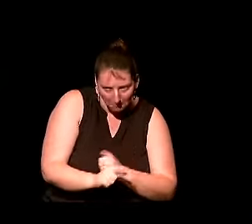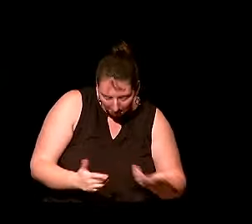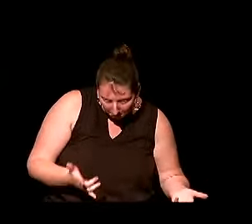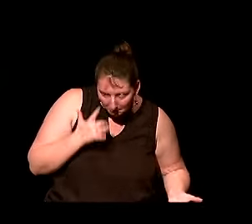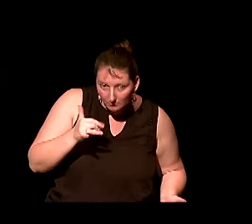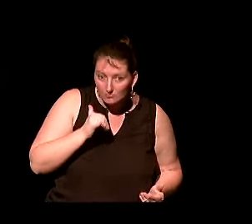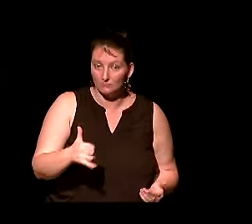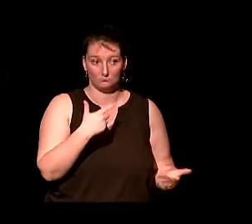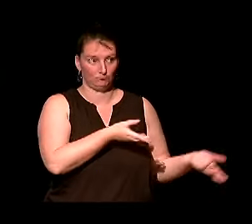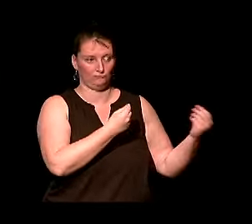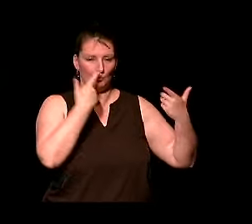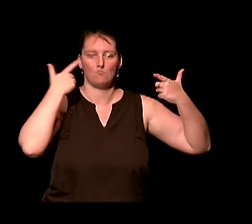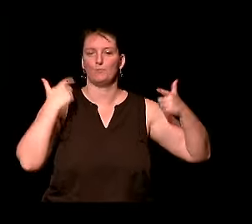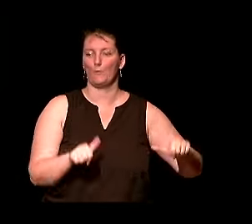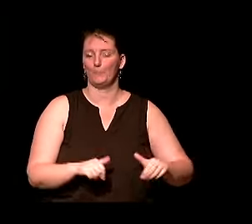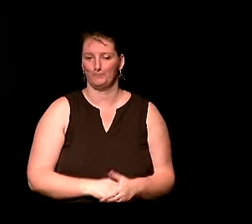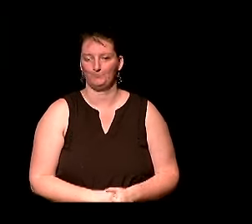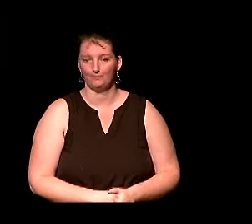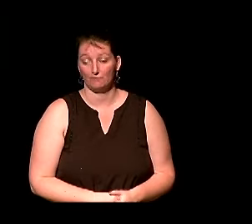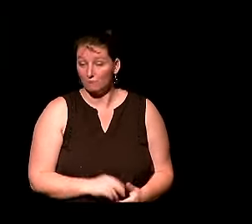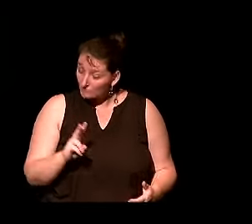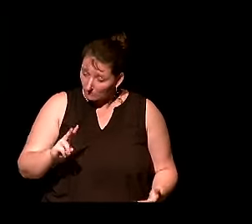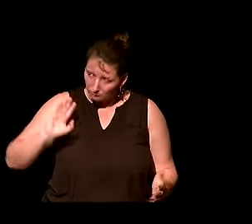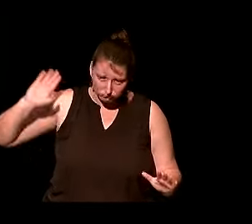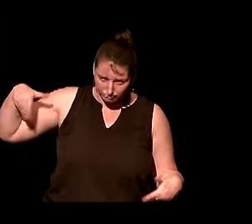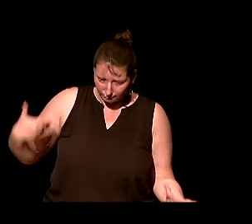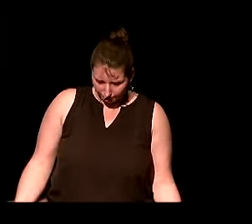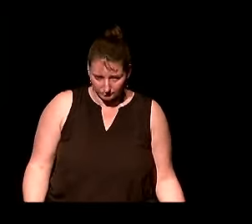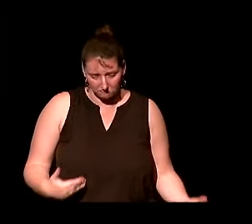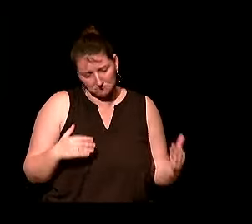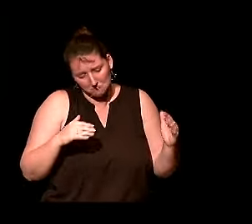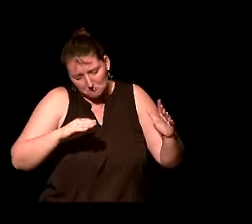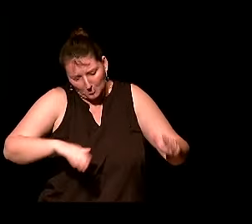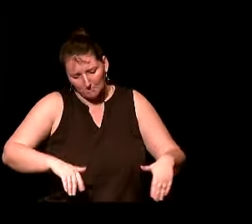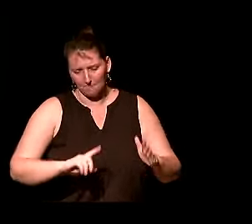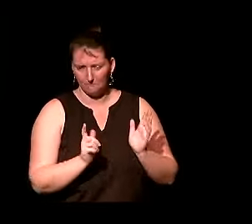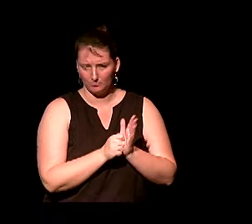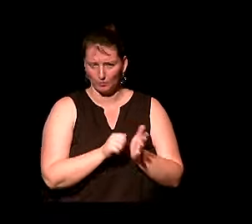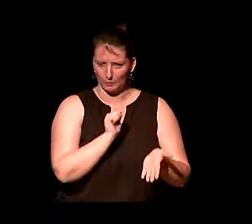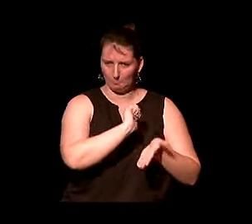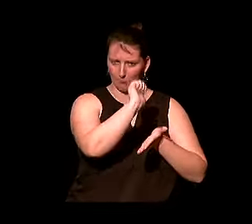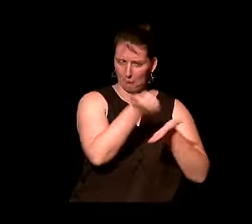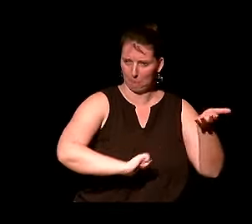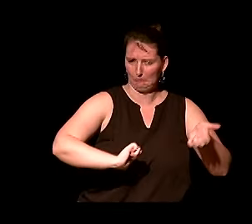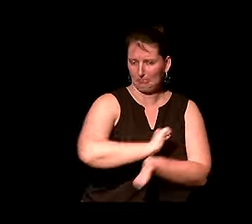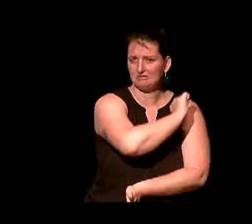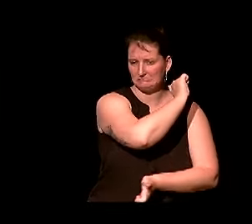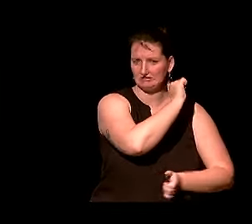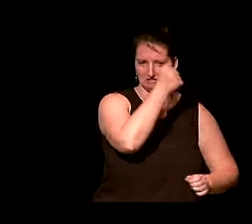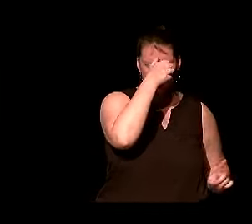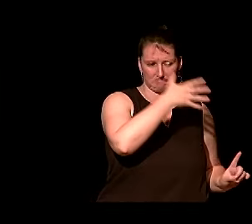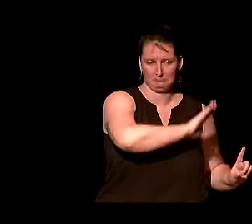visible par le cinéma. Donc longtemps, y compris même dans la presse américaine, quand on dit « Ah, c'est un